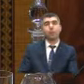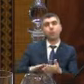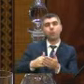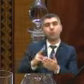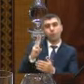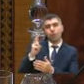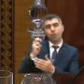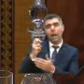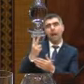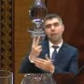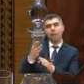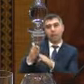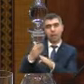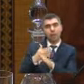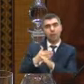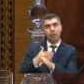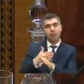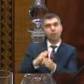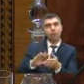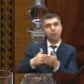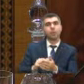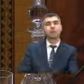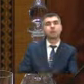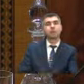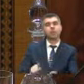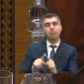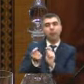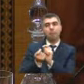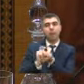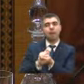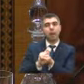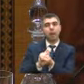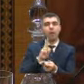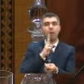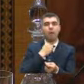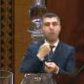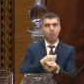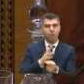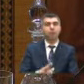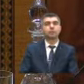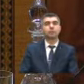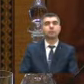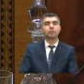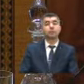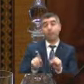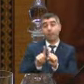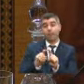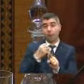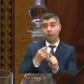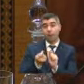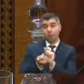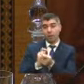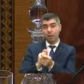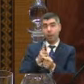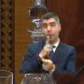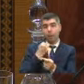الشهرين الفارطين، وقفة انتهت بتعديل حكومي السيد رئيس الحكومة. هل كانت الغاية هي تعديل الحكومي في